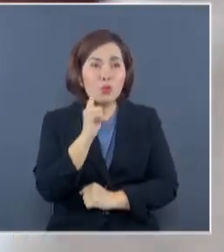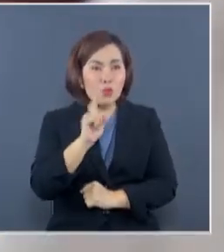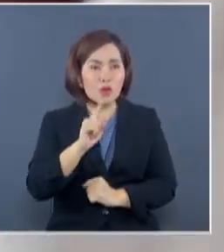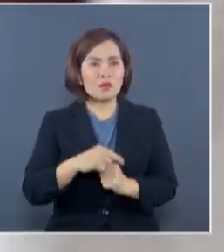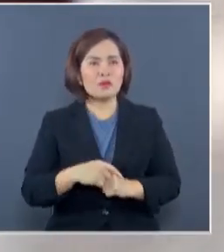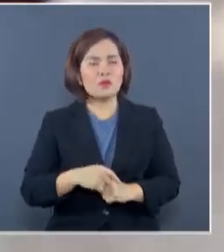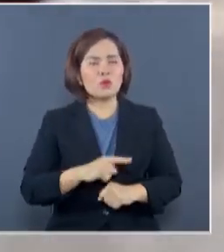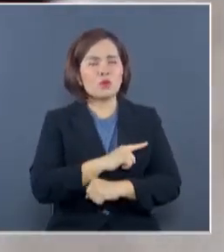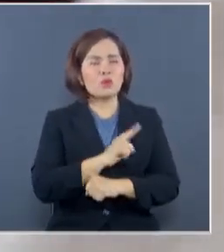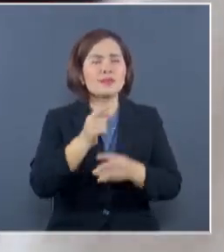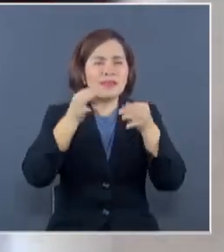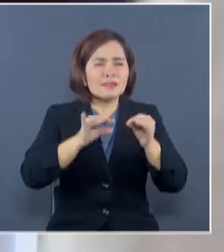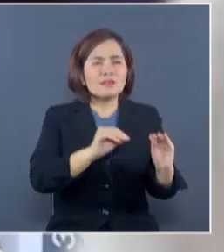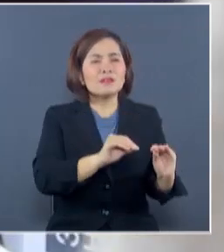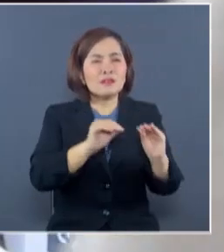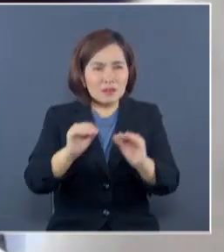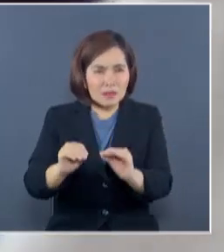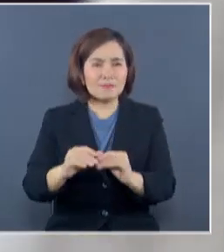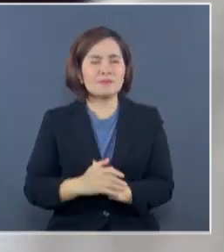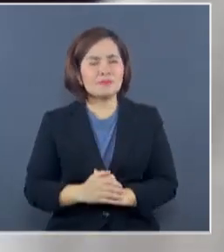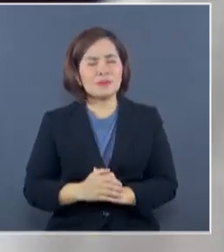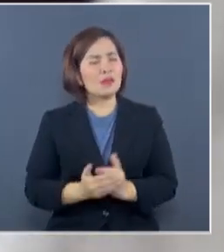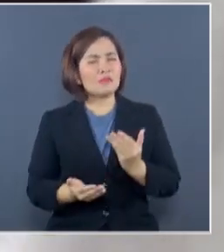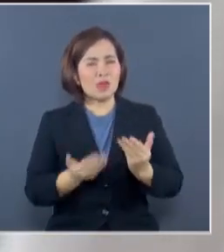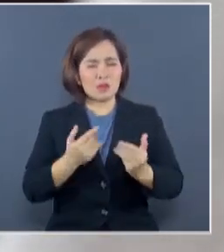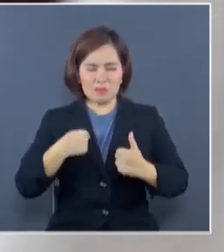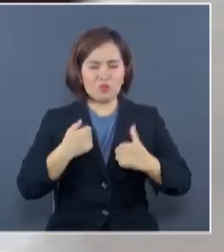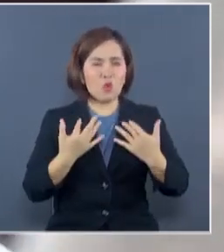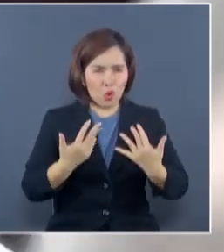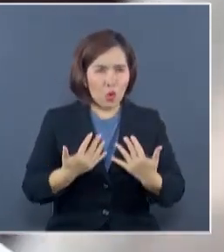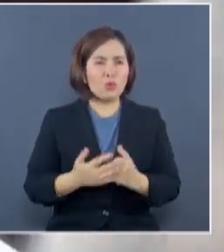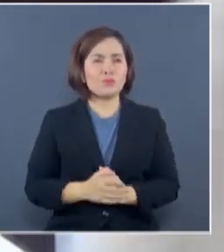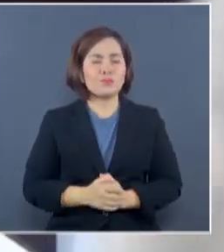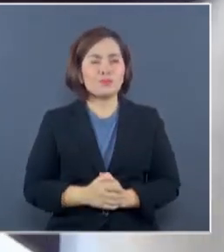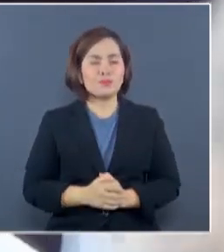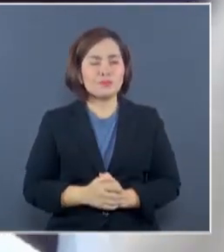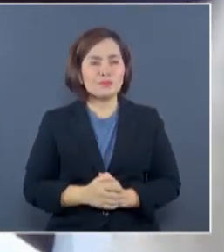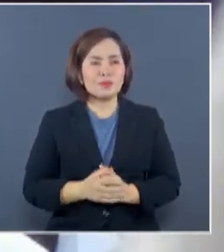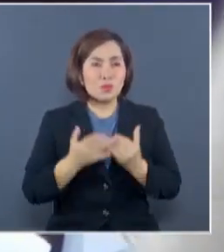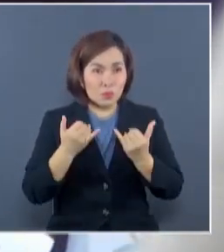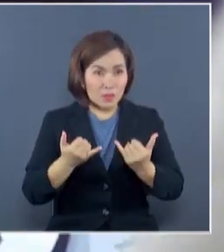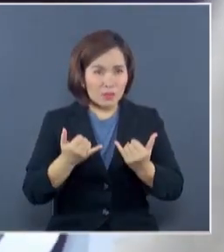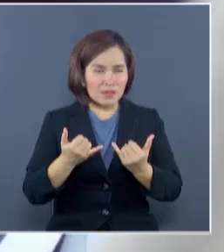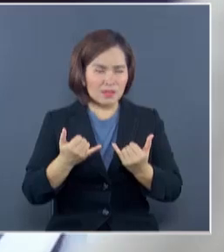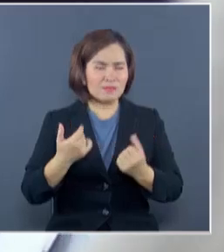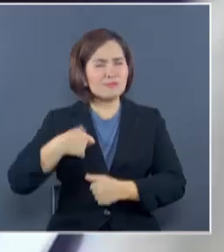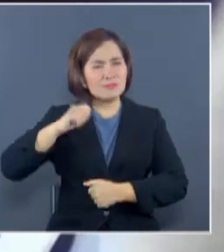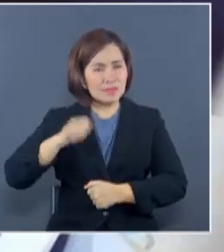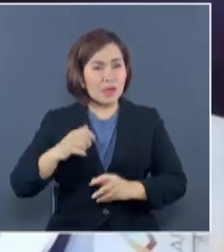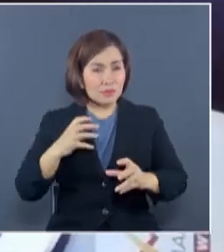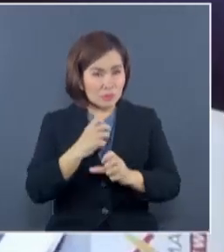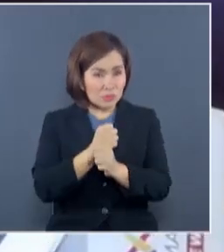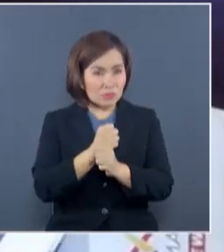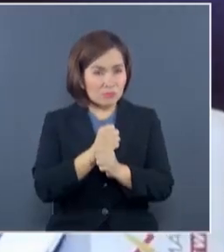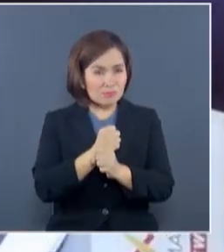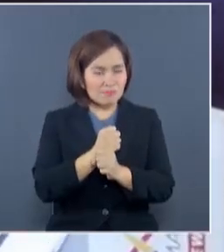เลื่อนคำตัดสินจะเลื่อนการอ่านคำพิพากษายังไงแม่ก็จะรอ ค่ะ แล้ววันนี้ล่ะแม่วันนี้ศาลจะอ่านคำพิพ